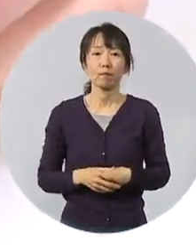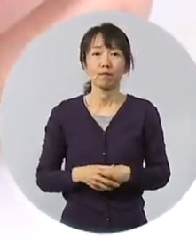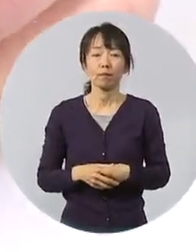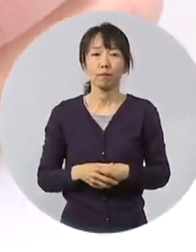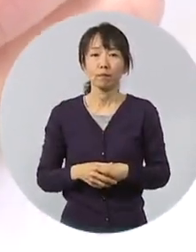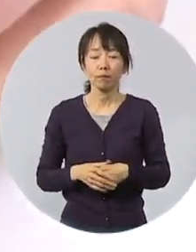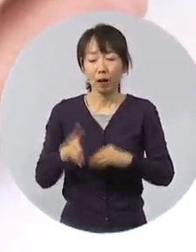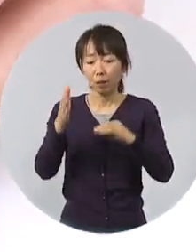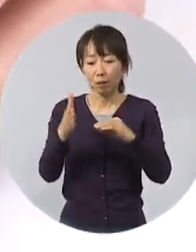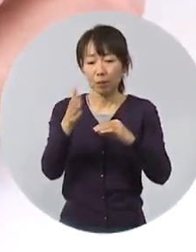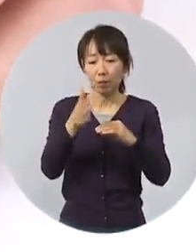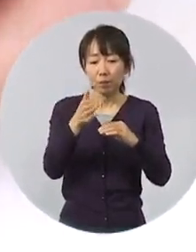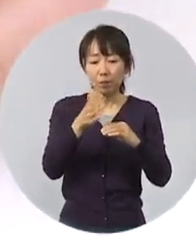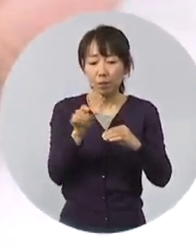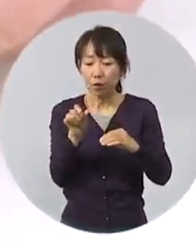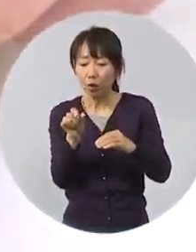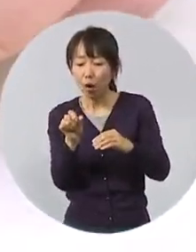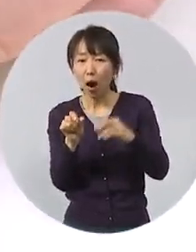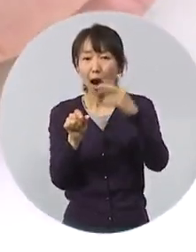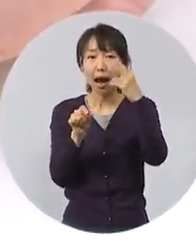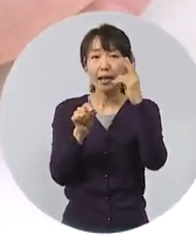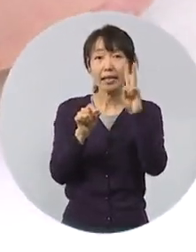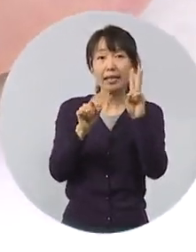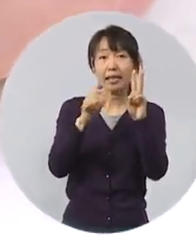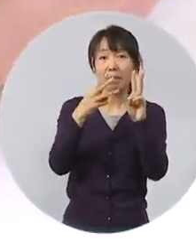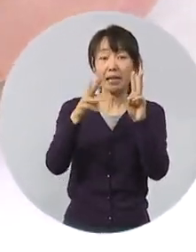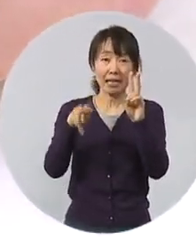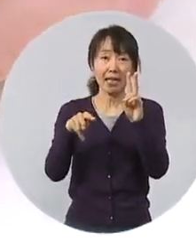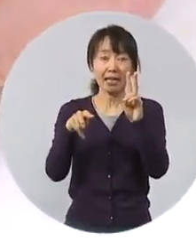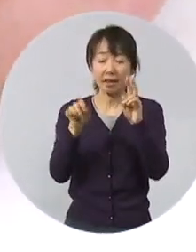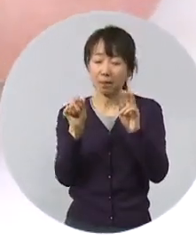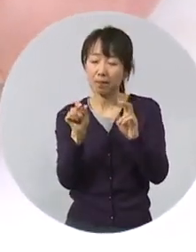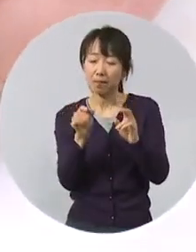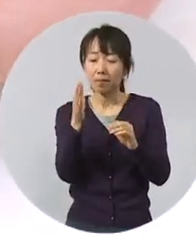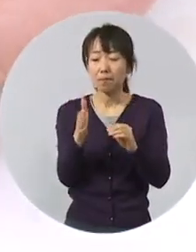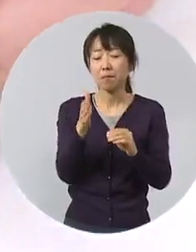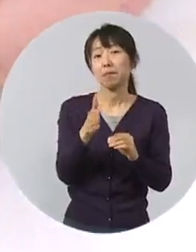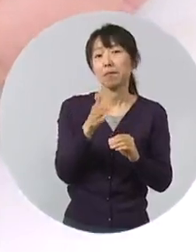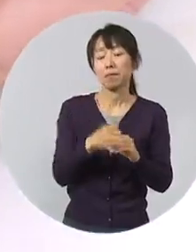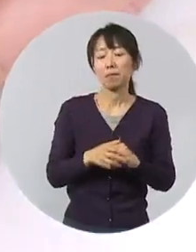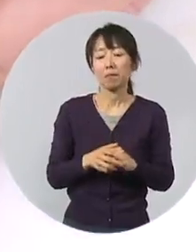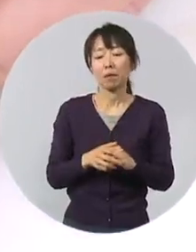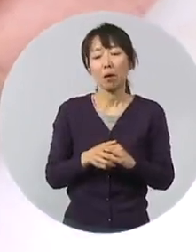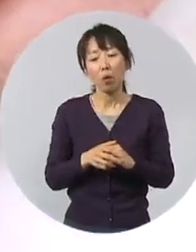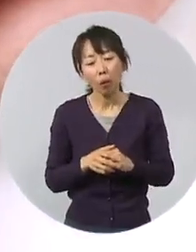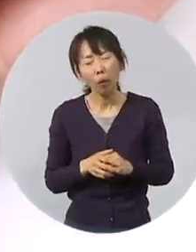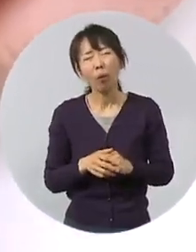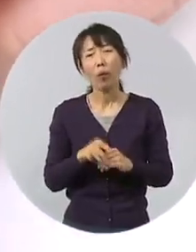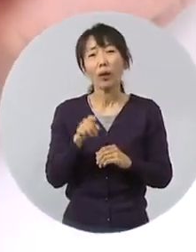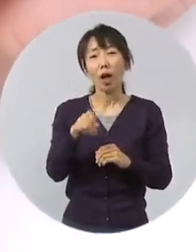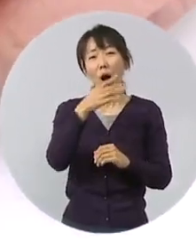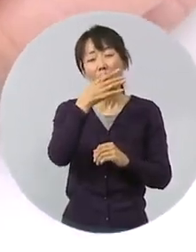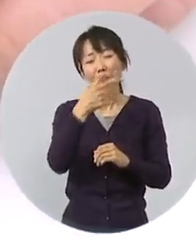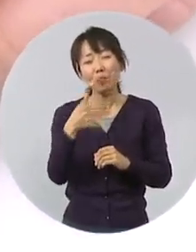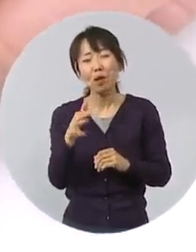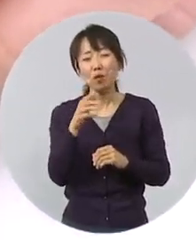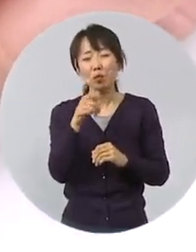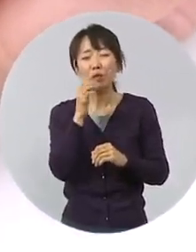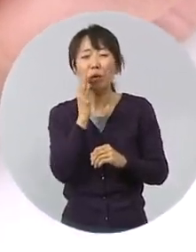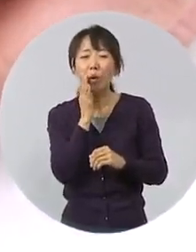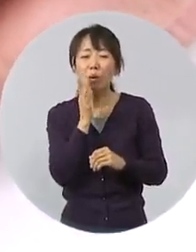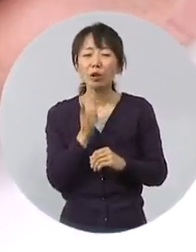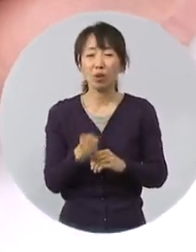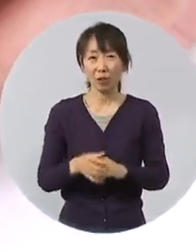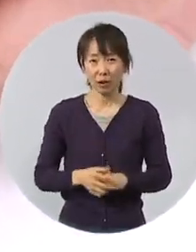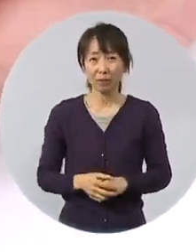2ミリぐらいの輪切りにします。 とてもね、みずみずしくてジューシーなトマトですね。